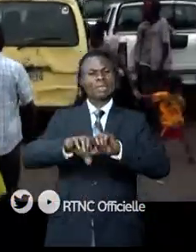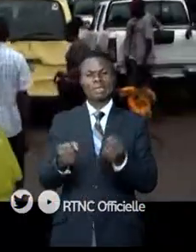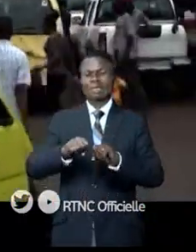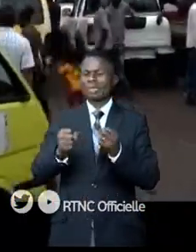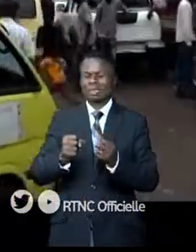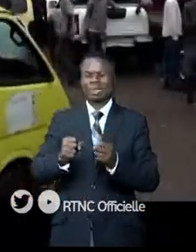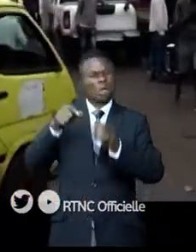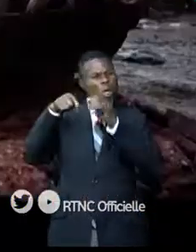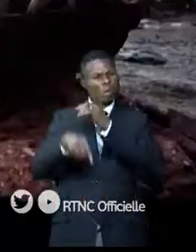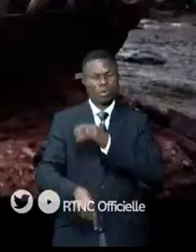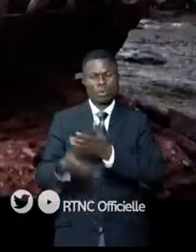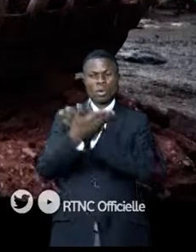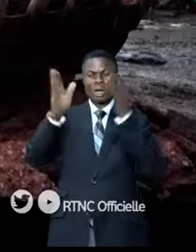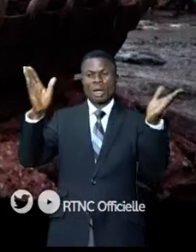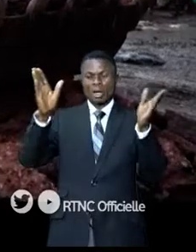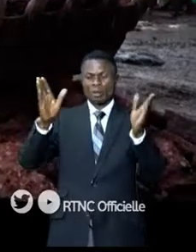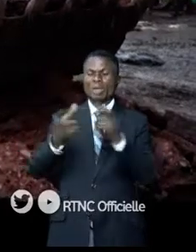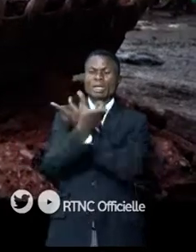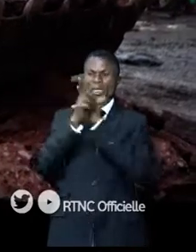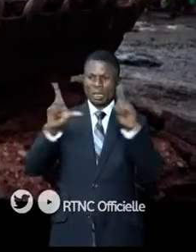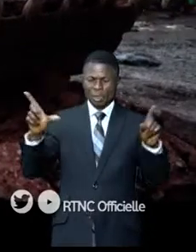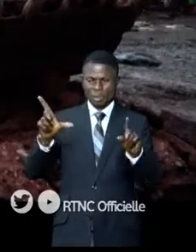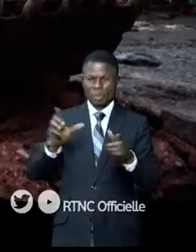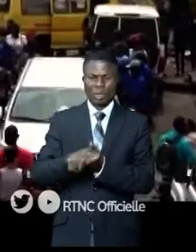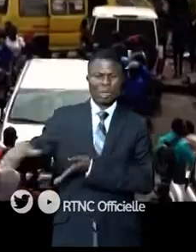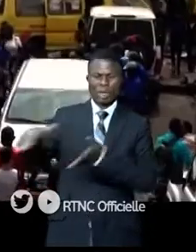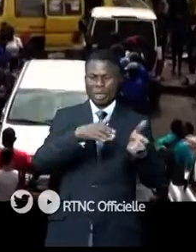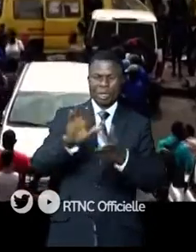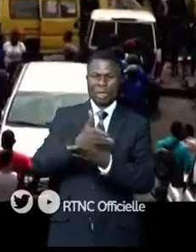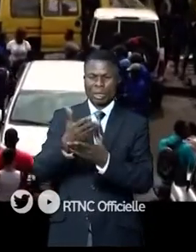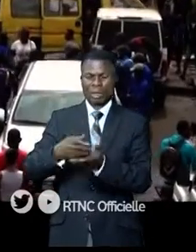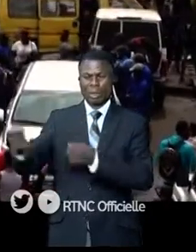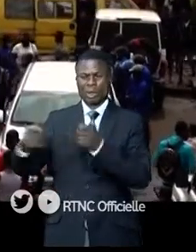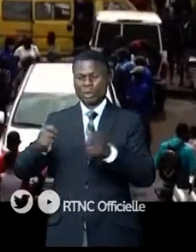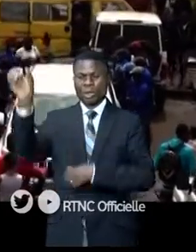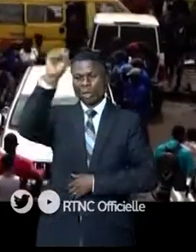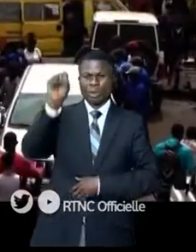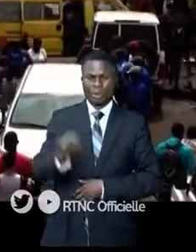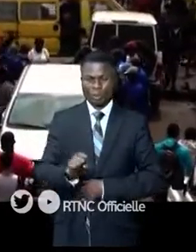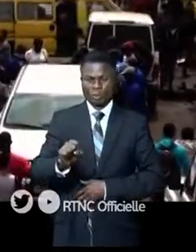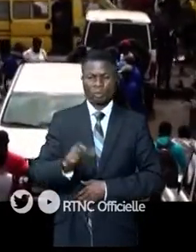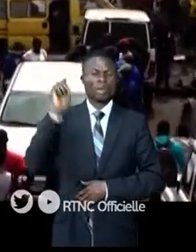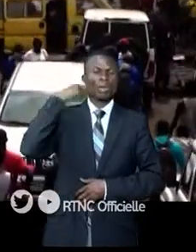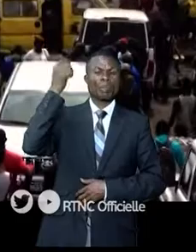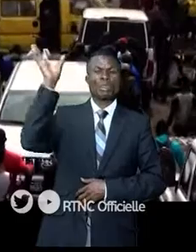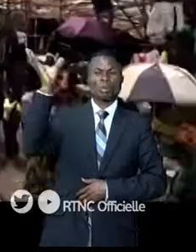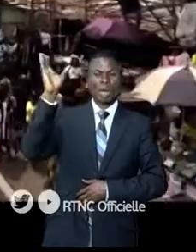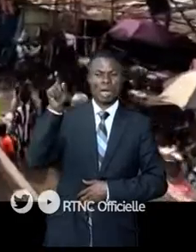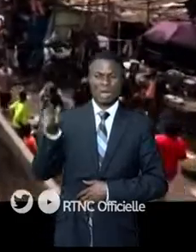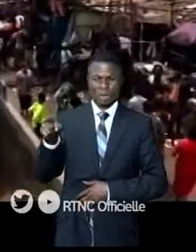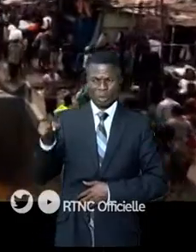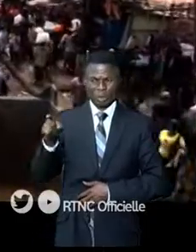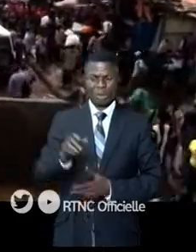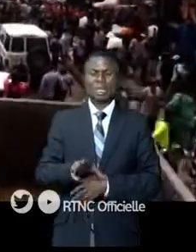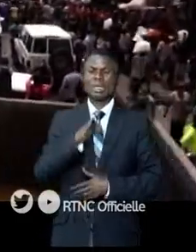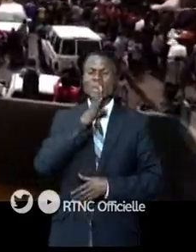très avancé, l'avenue de Libération, ex 24 novembre, tronçon compris entre le marché de Selembao et la prison centrale de Makala,